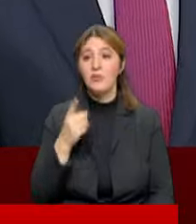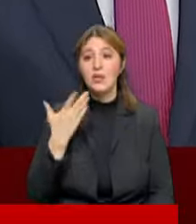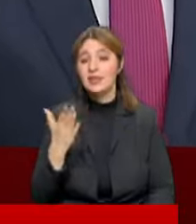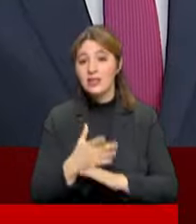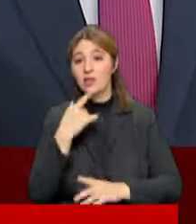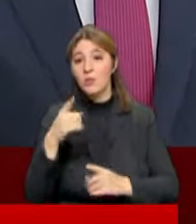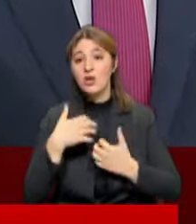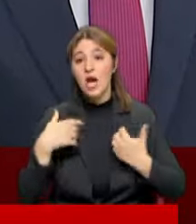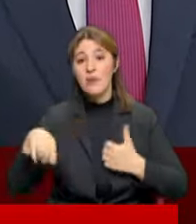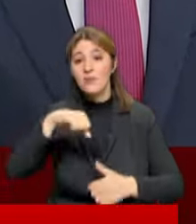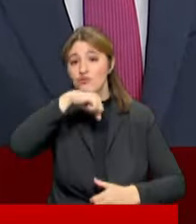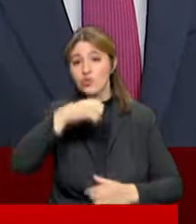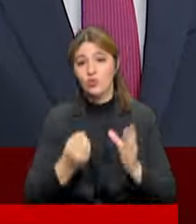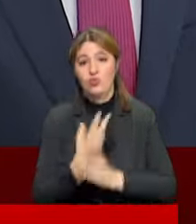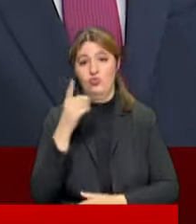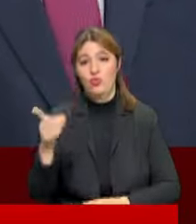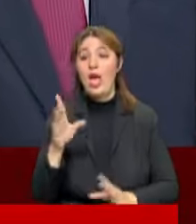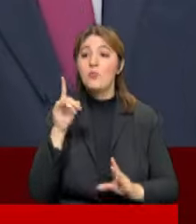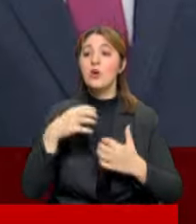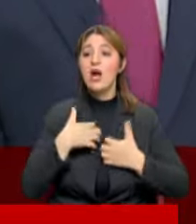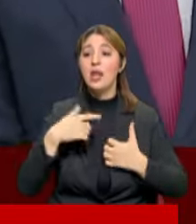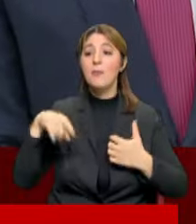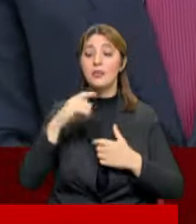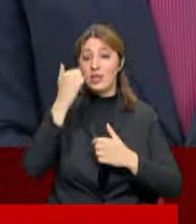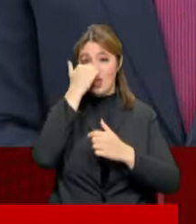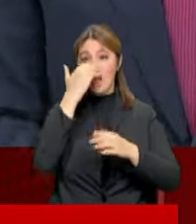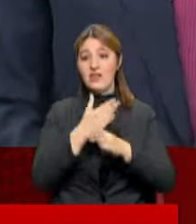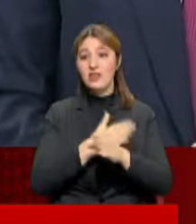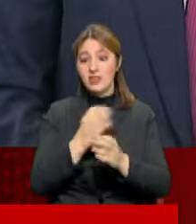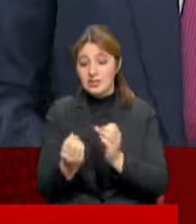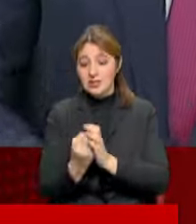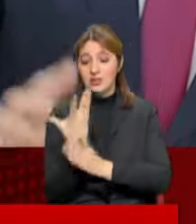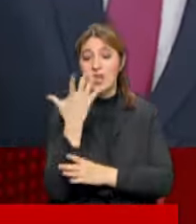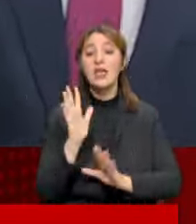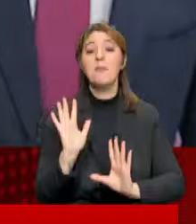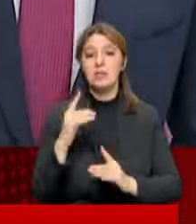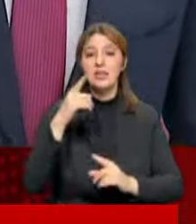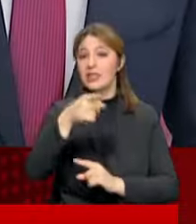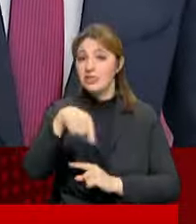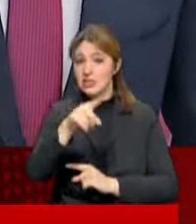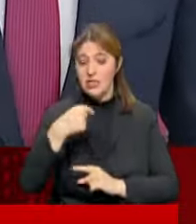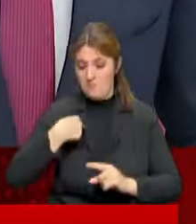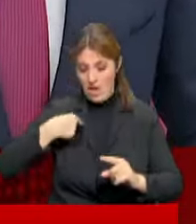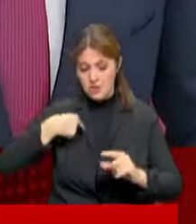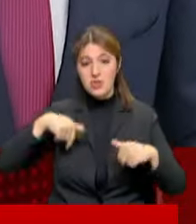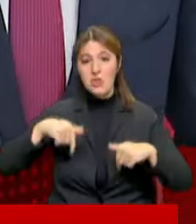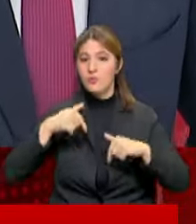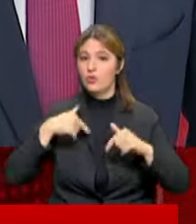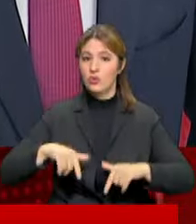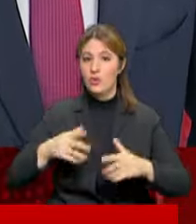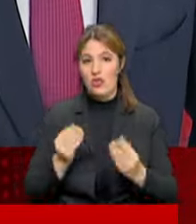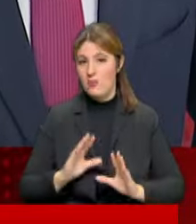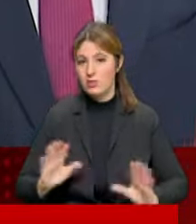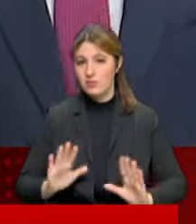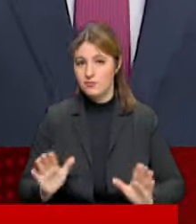Cumhuriyet bu Kahramanlar sayesinde kuruldu Eğer bu Kahramanlar kanlarıyla vatanı yeşermesi ne siz ne de ben burada olma imkanımız